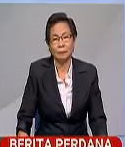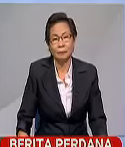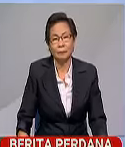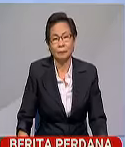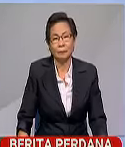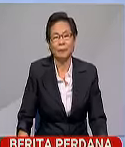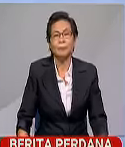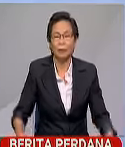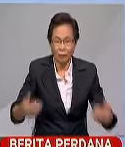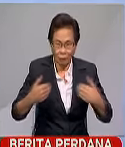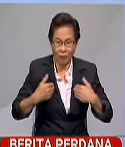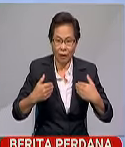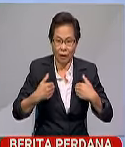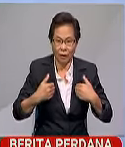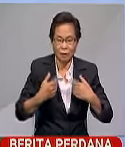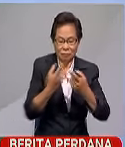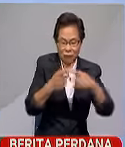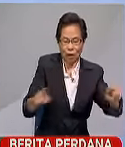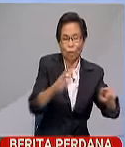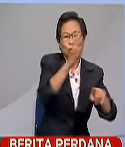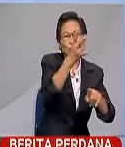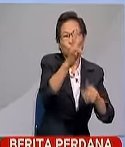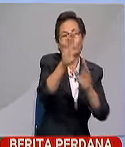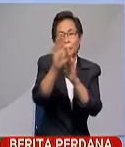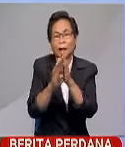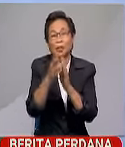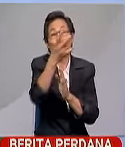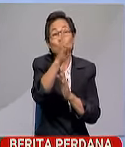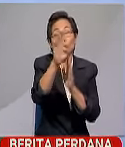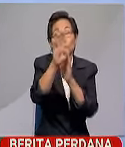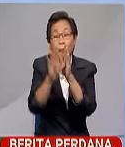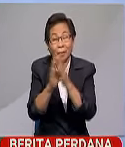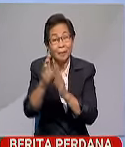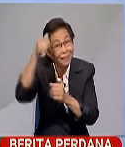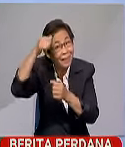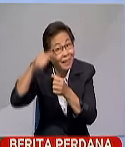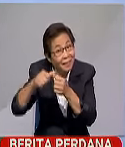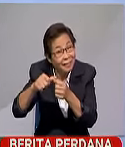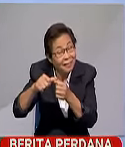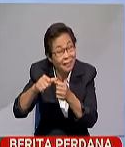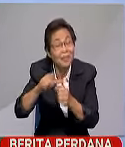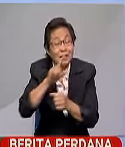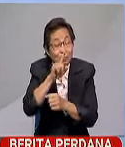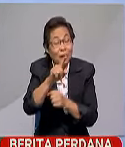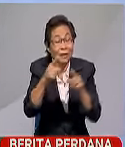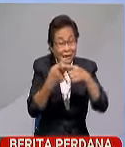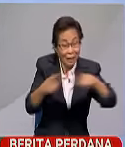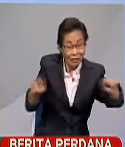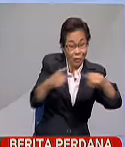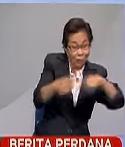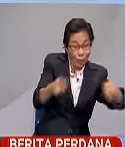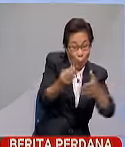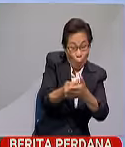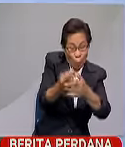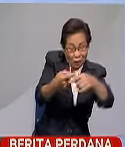Masih ada jurang 17 bilion. Tapi jangan lupa bahawa sebenarnya jurang ini ialah